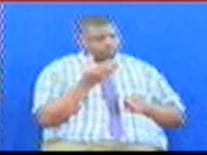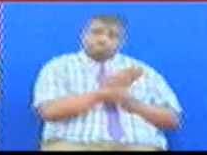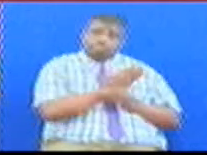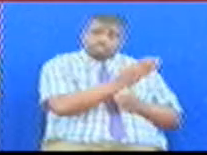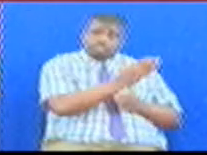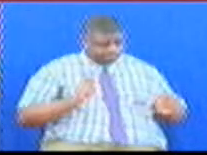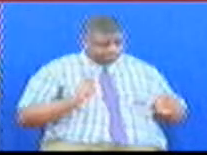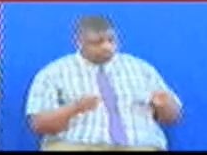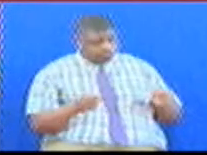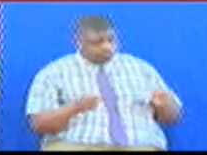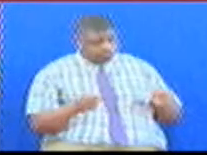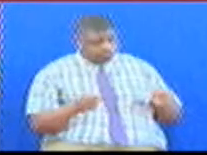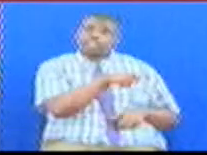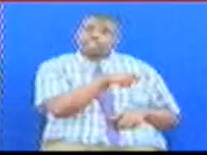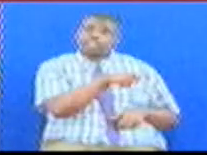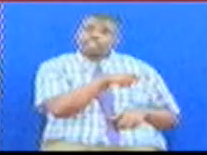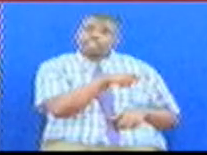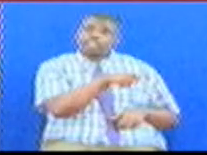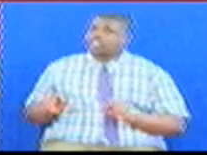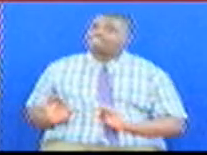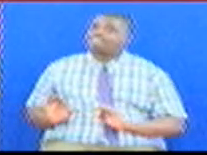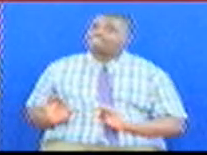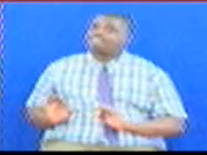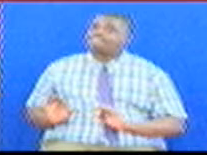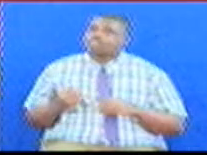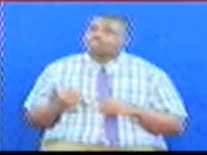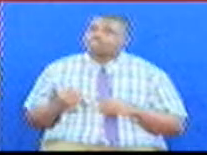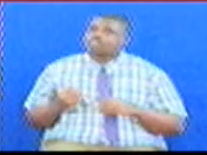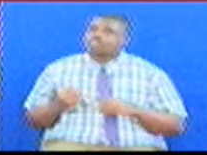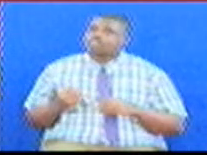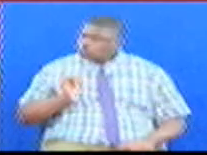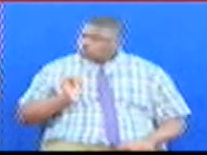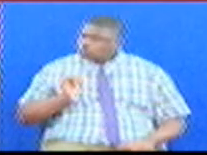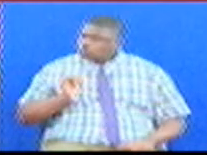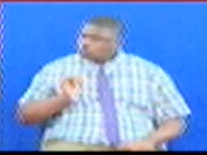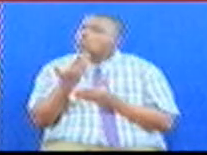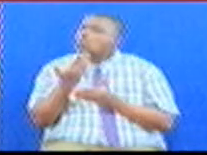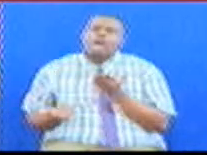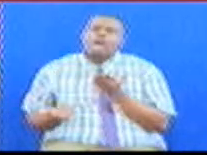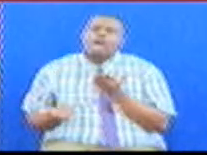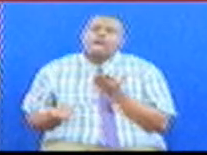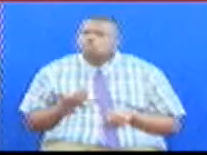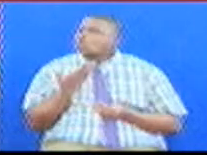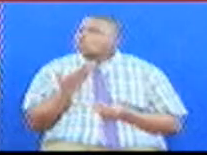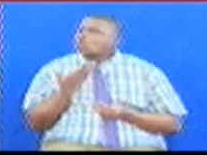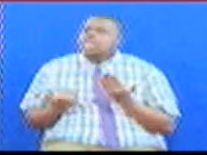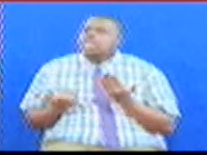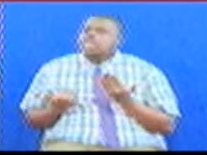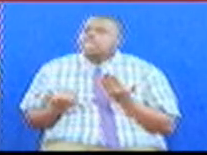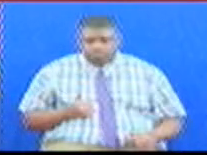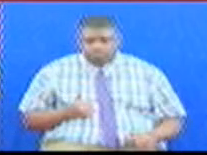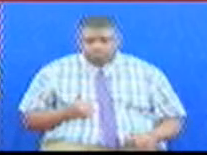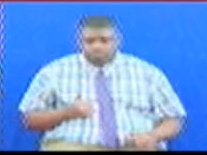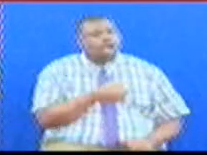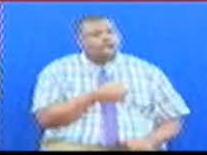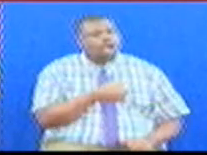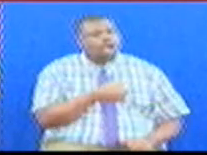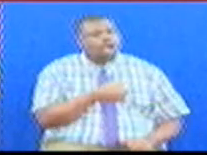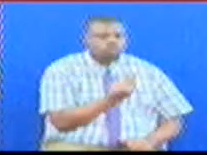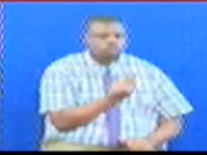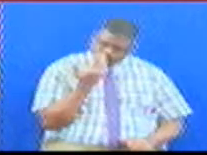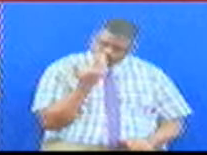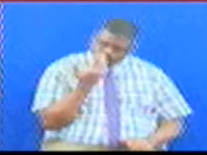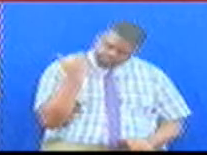hii tunaipoteza namna gani? Kwa nini turuhusu hivi? Kwa miaka mitatu tu, Mheshimiwa Naibu Speaker, kwa miaka mitatu tu